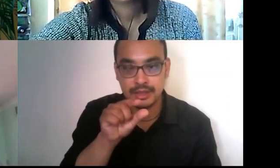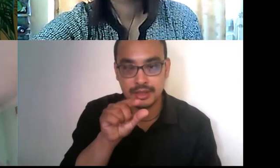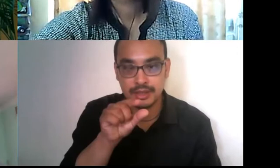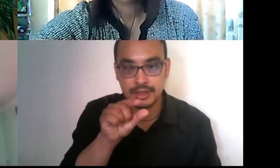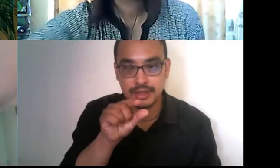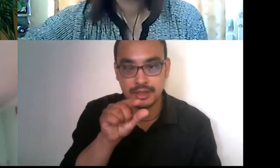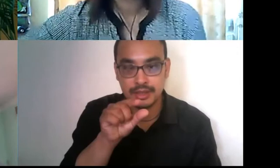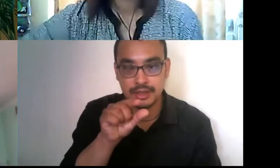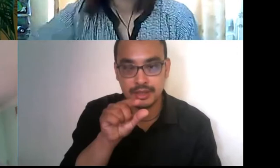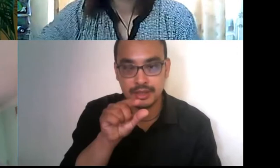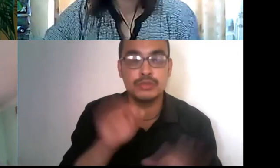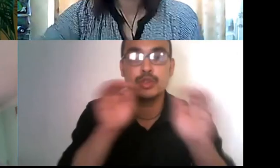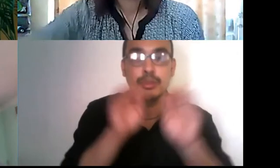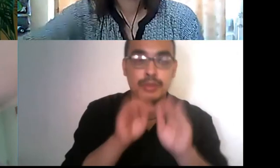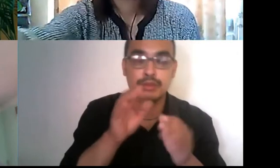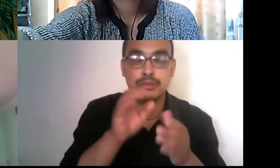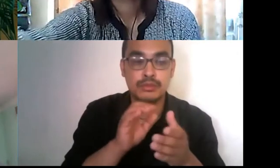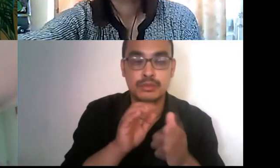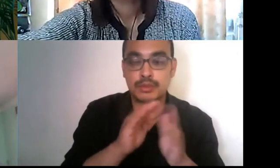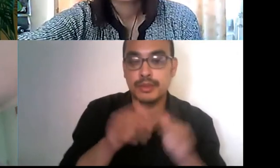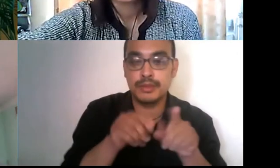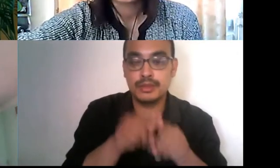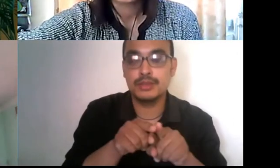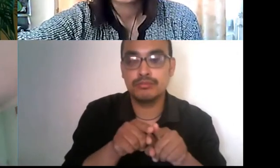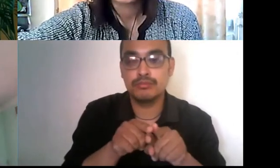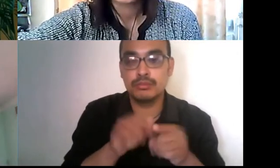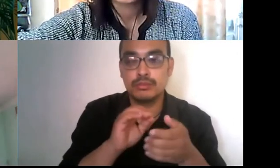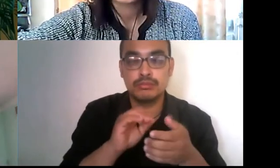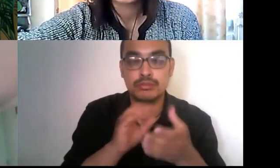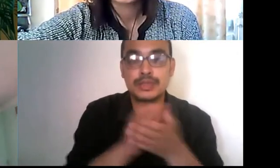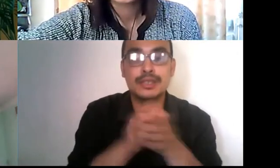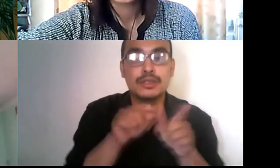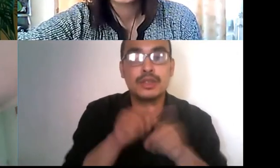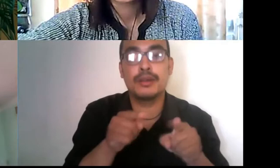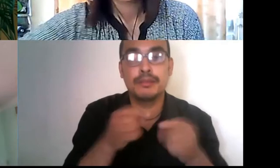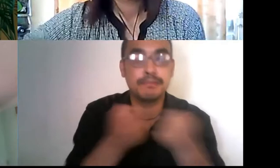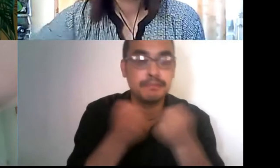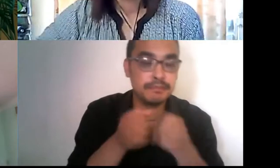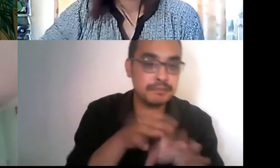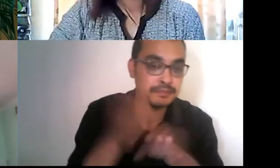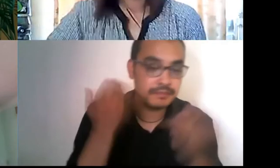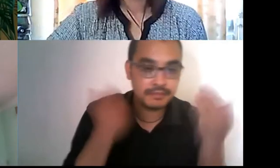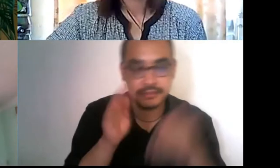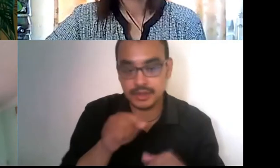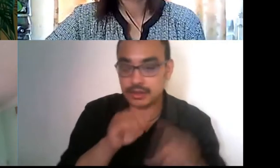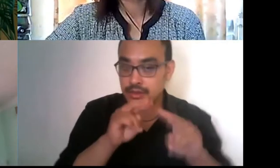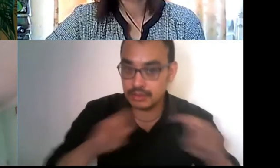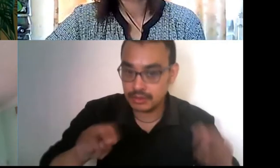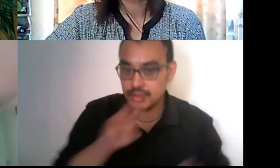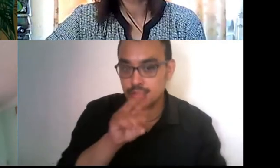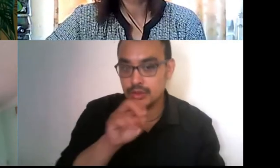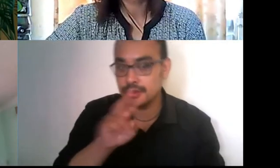इन्टरनेट पार्टनर भायोलेन्ससँग रिलेटेड केसेसहरू चाहिँ बढिआएको चाहिएको छ। 2020 गरेको एउटा सर्वेमा चाहिँ